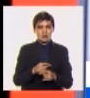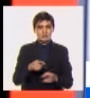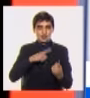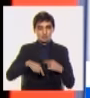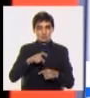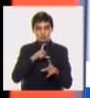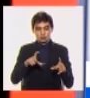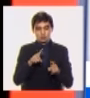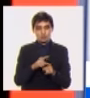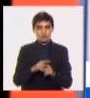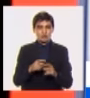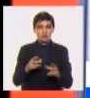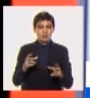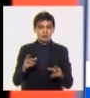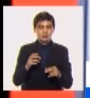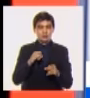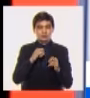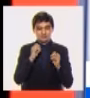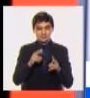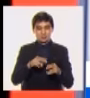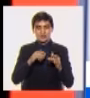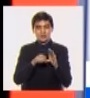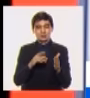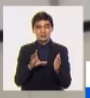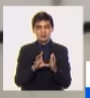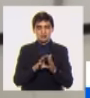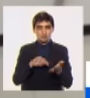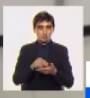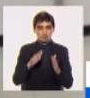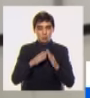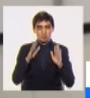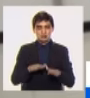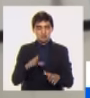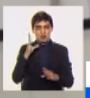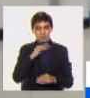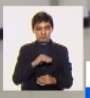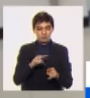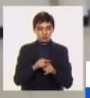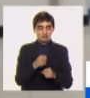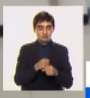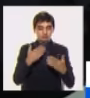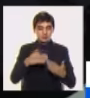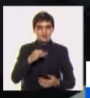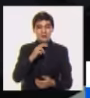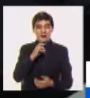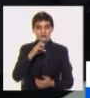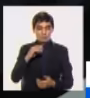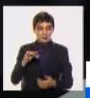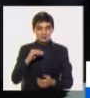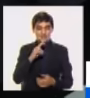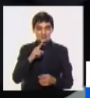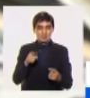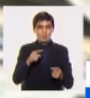безопасно делать покупки онлайн не выходя из дома большинство партнеров к спикеры компании малого и среднего